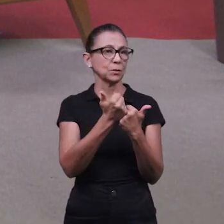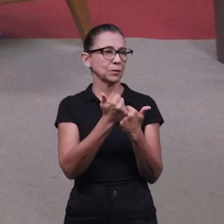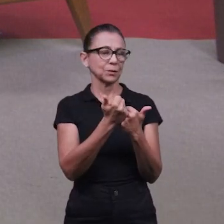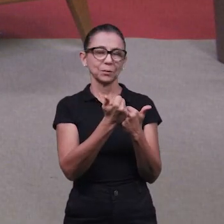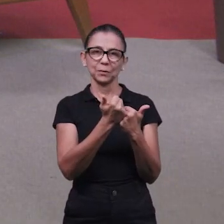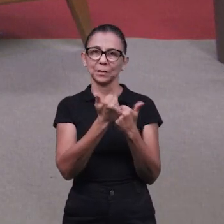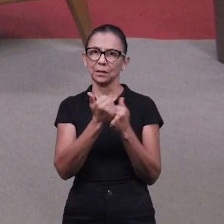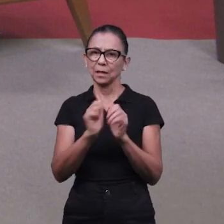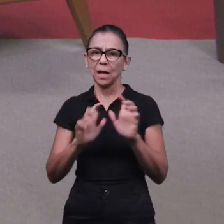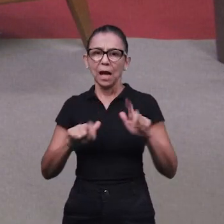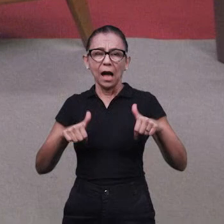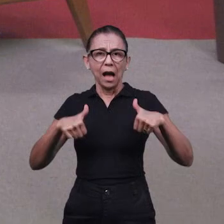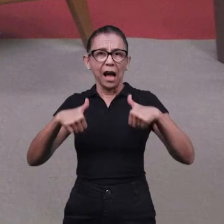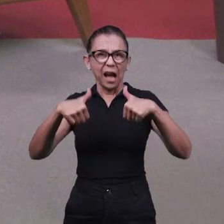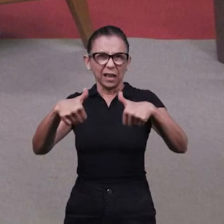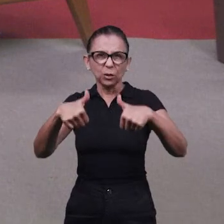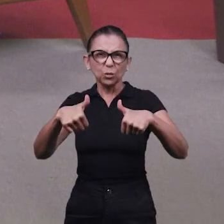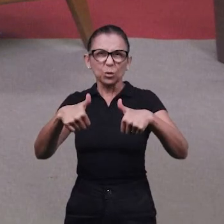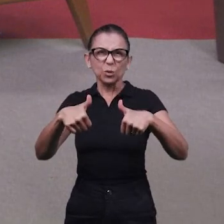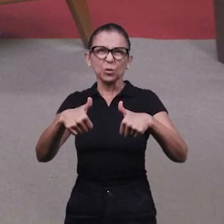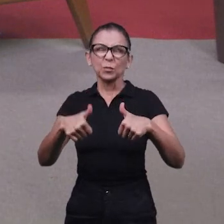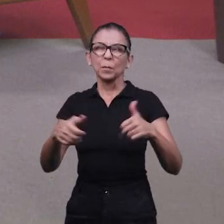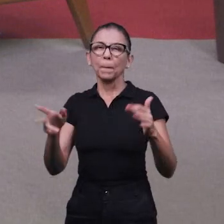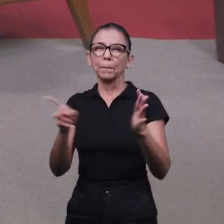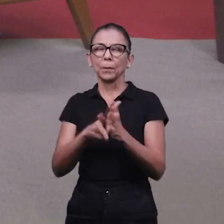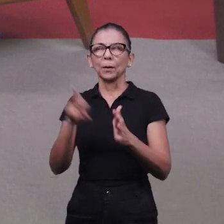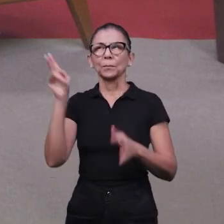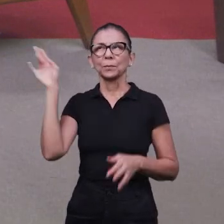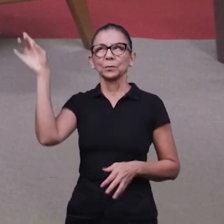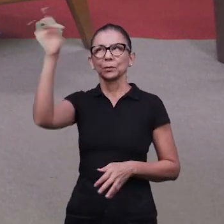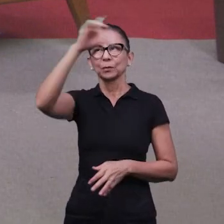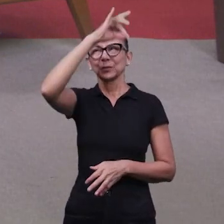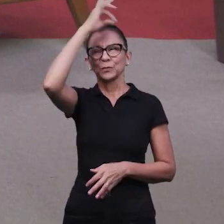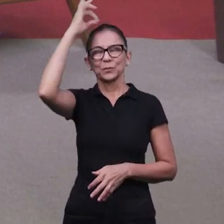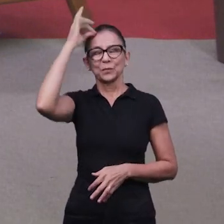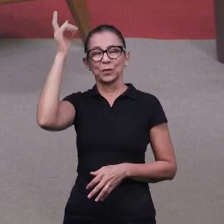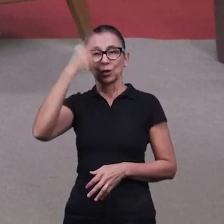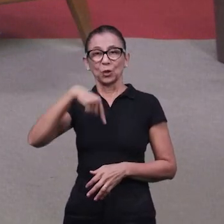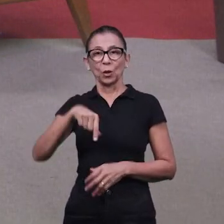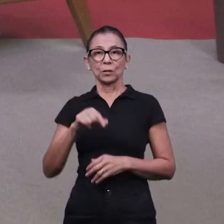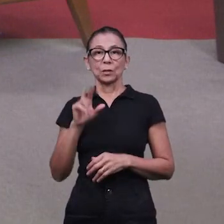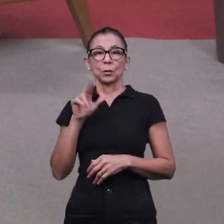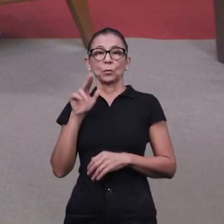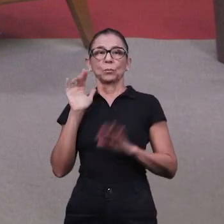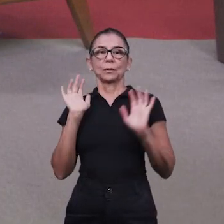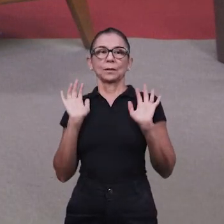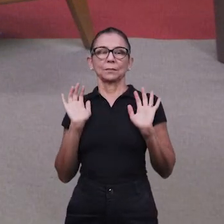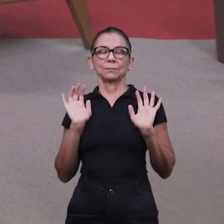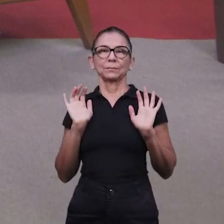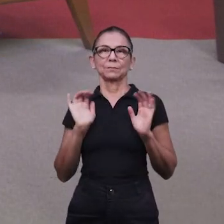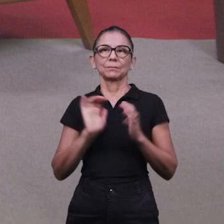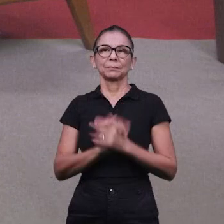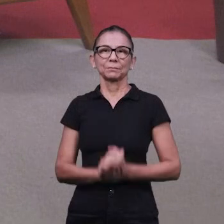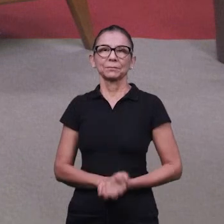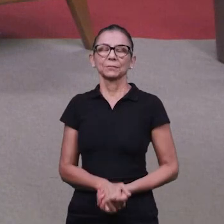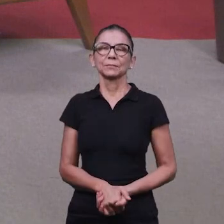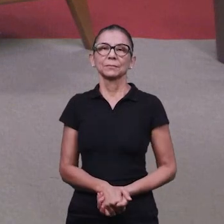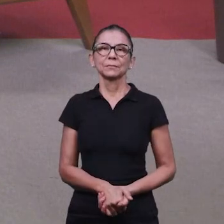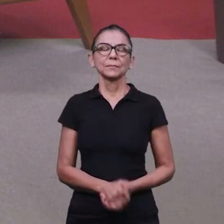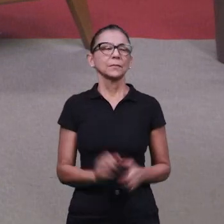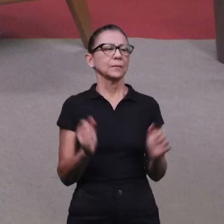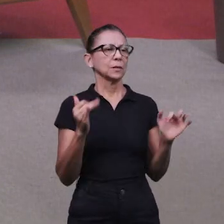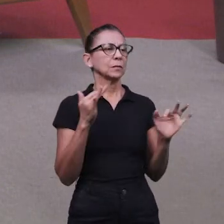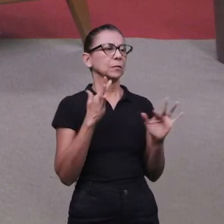Acte, Dieu Père, Dieu Fils, Dieu Saint-Esprit, que nous ne pourrions jamais réaliser. Amen. Gloire à